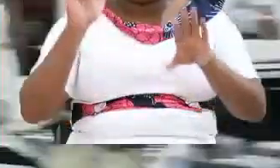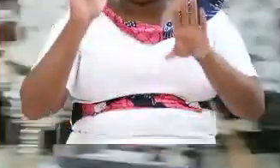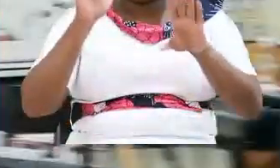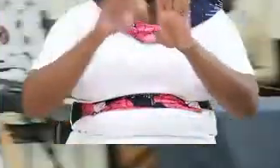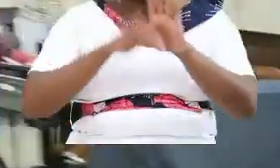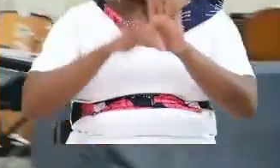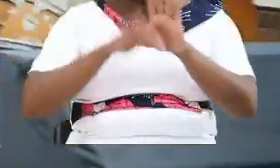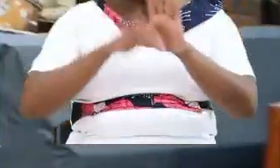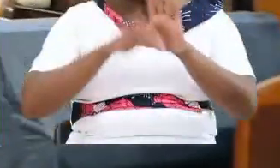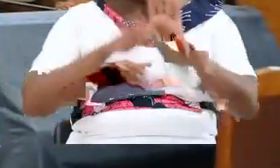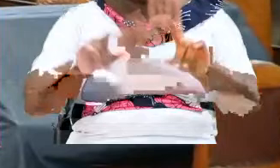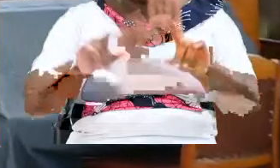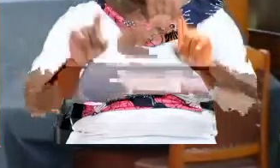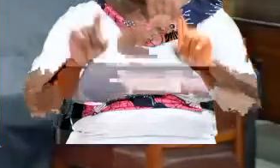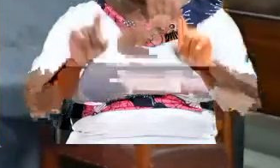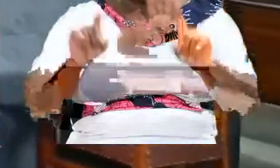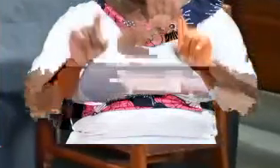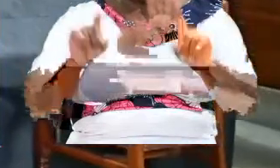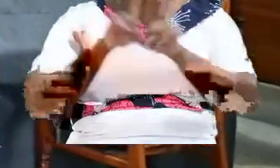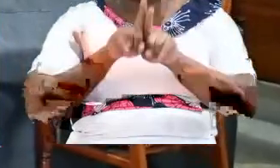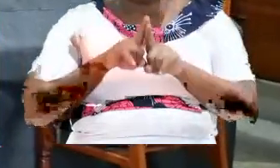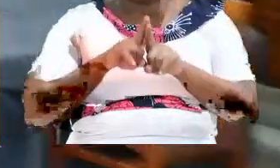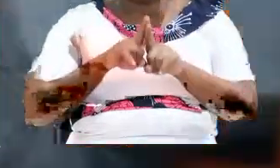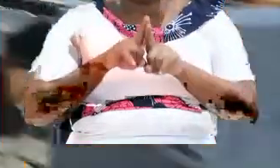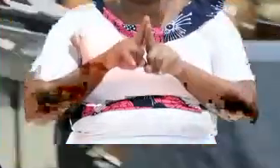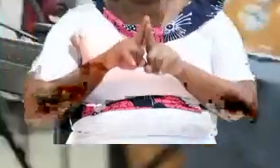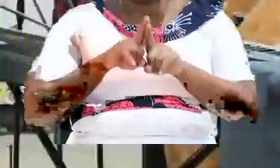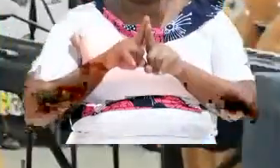katika nyumba ya Baba yetu.